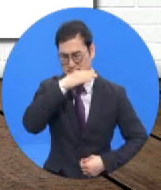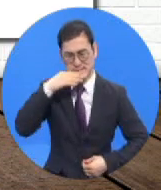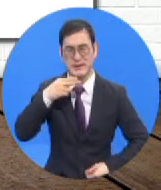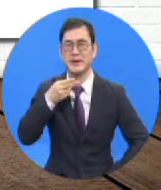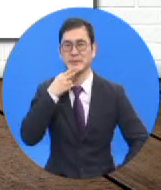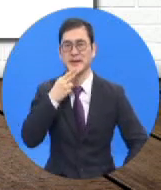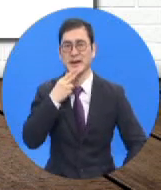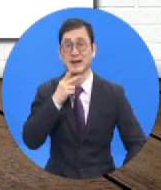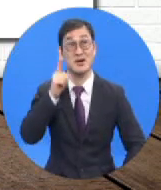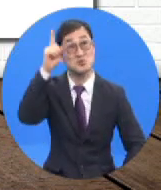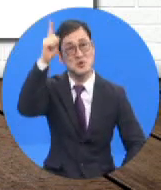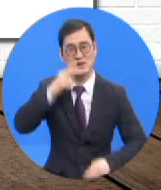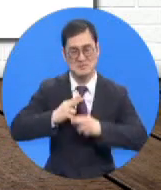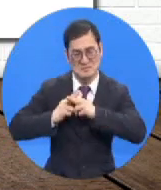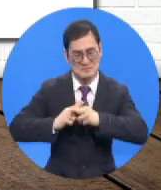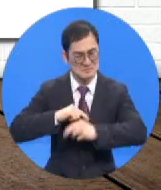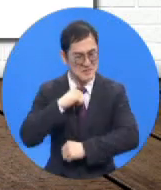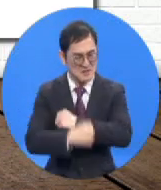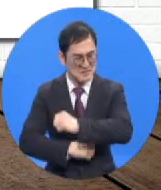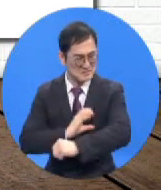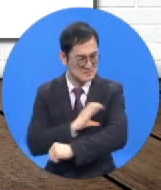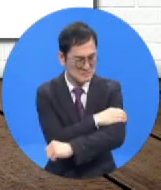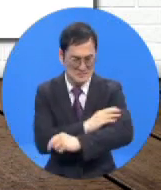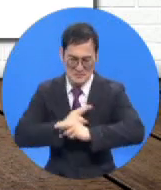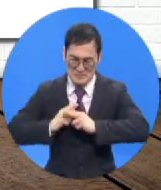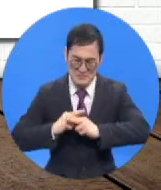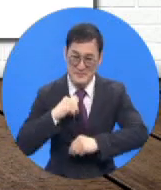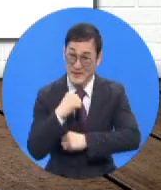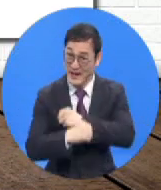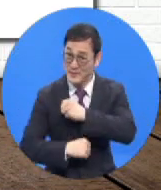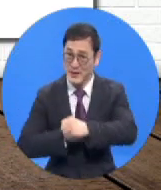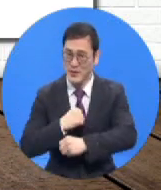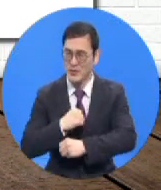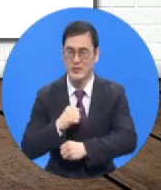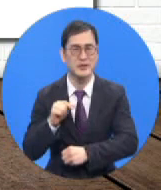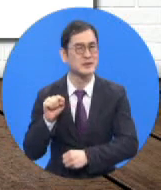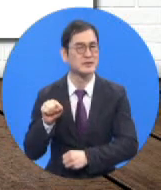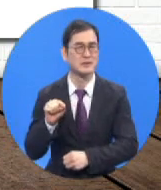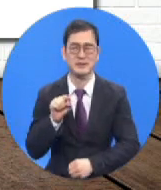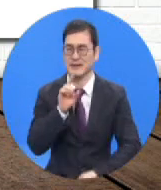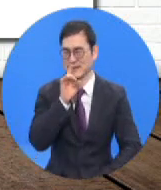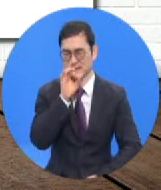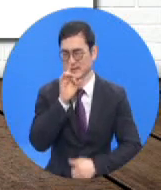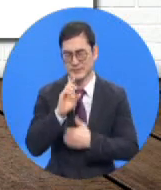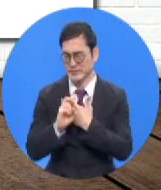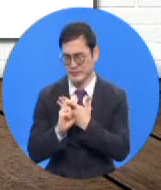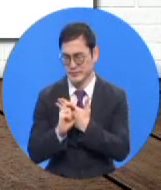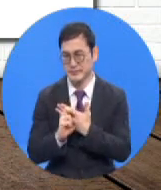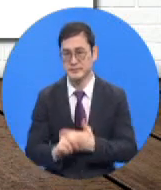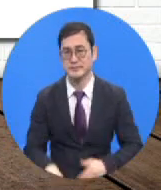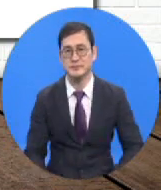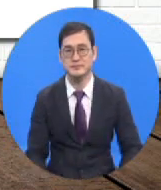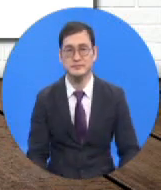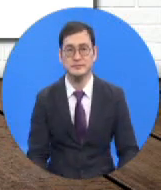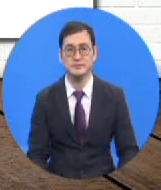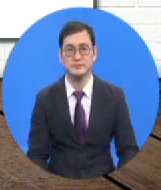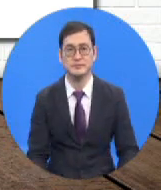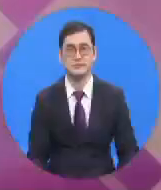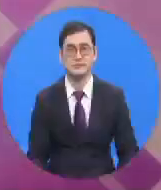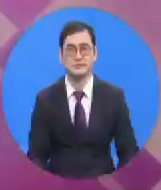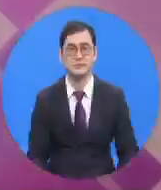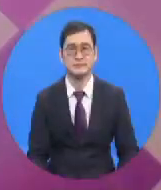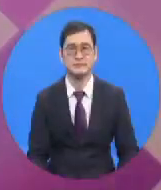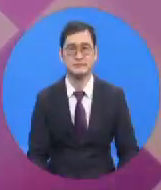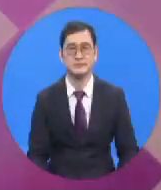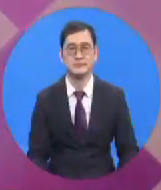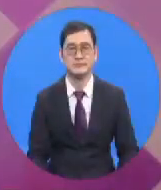무서운 세상을 본 충격이 먼저 다가온다. 누구에게나 벌어질 수 있는 일이다. 이렇게 밝히고 있습니다. 그러니까